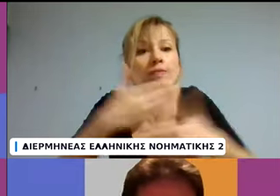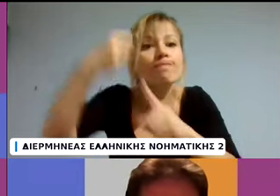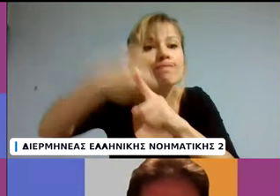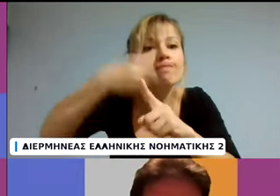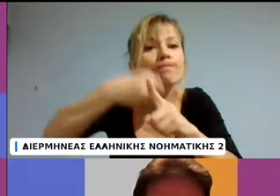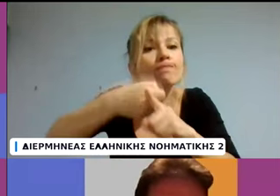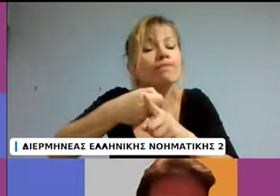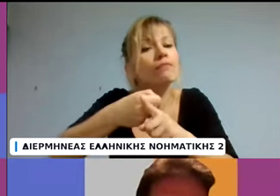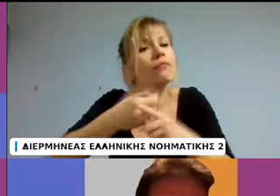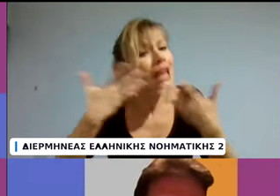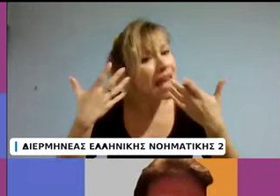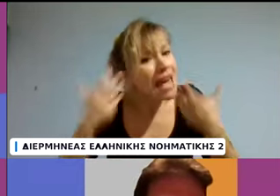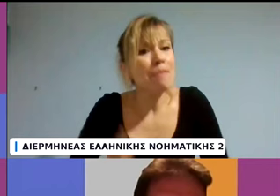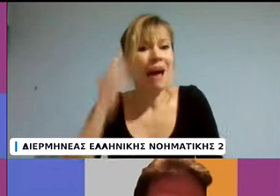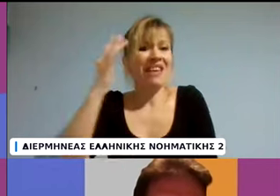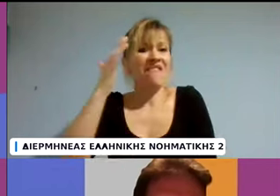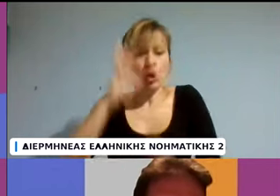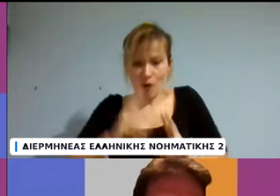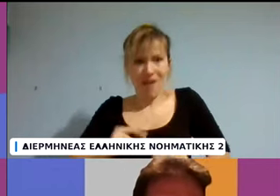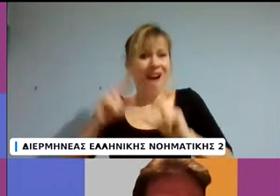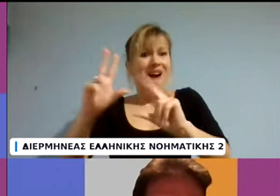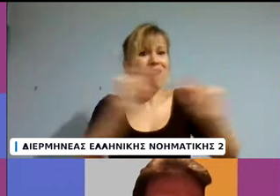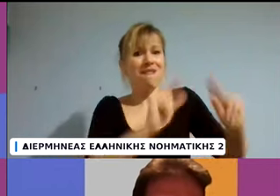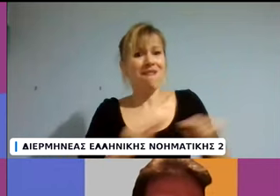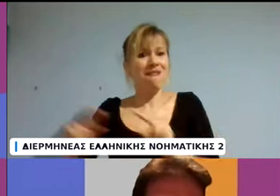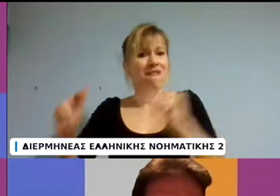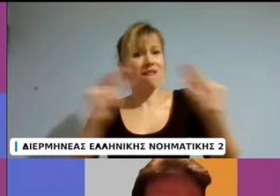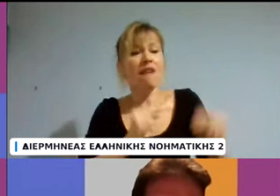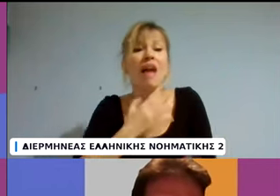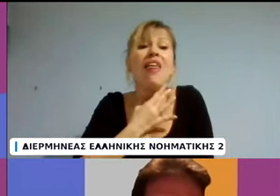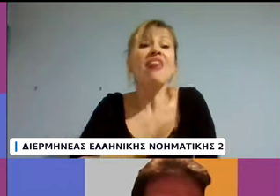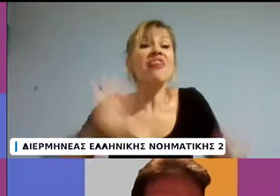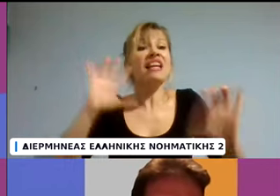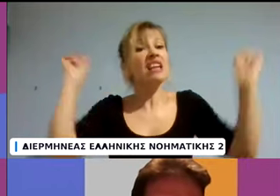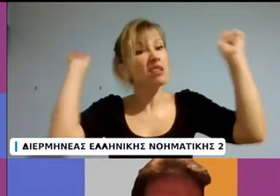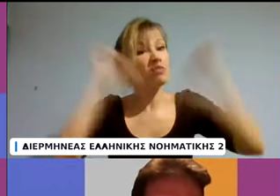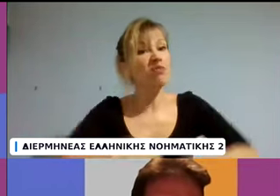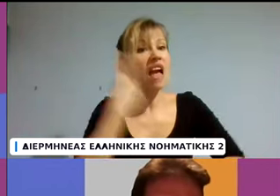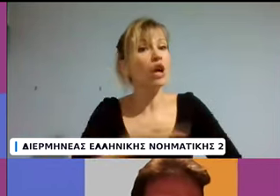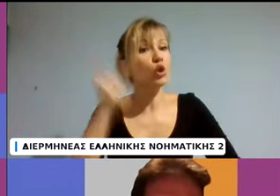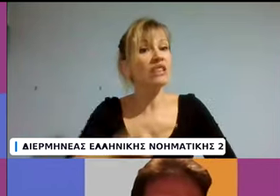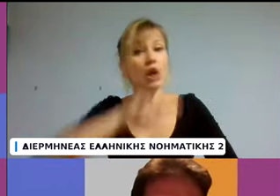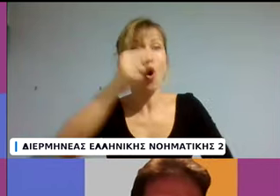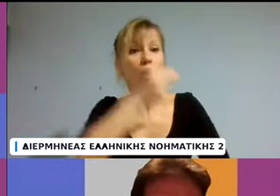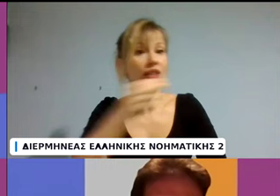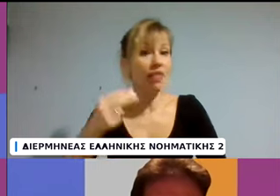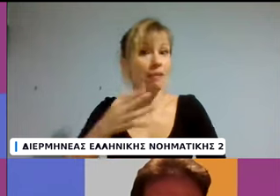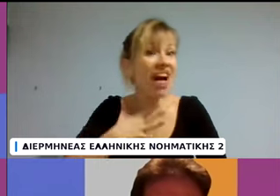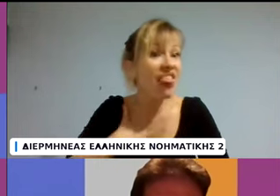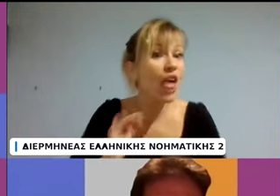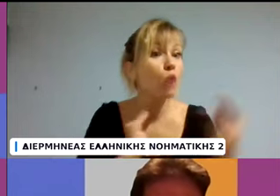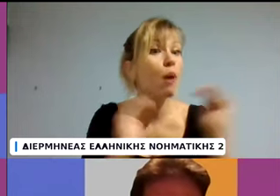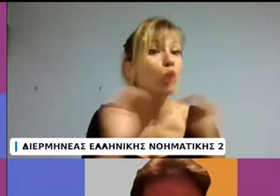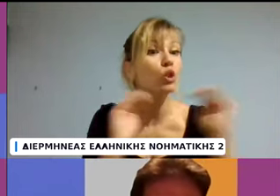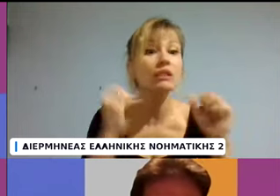Υπάρχει κοινός τόπος. Δεν ανάγκη να συμφωνήσουμε σε όλα. Υπάρχει κοινός τόπος. Και ο κοινός τόπος είναι η προστασία του επαγγέλματός μας.